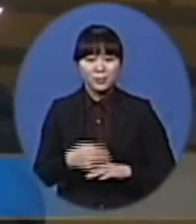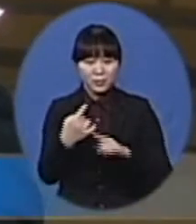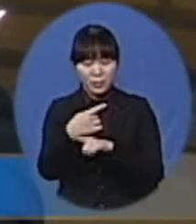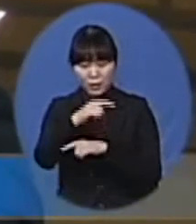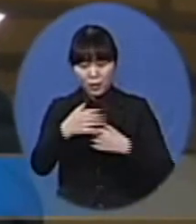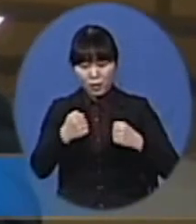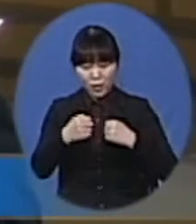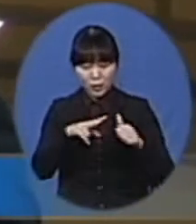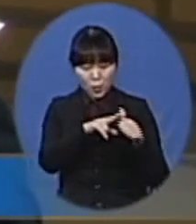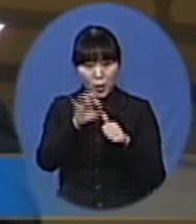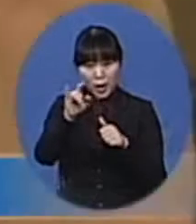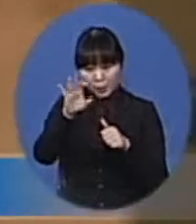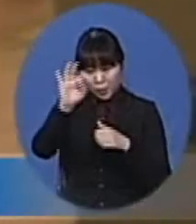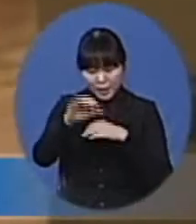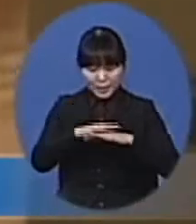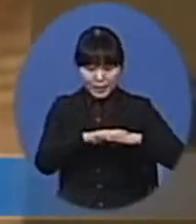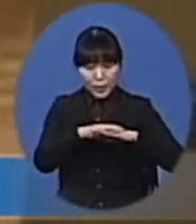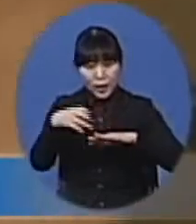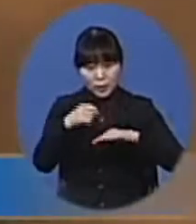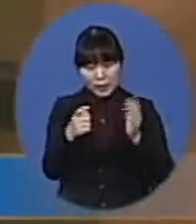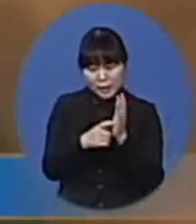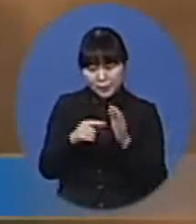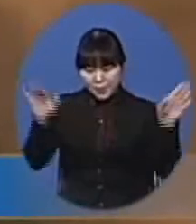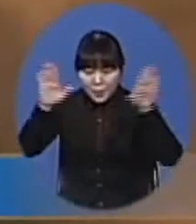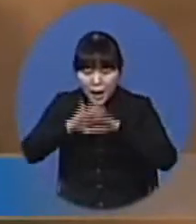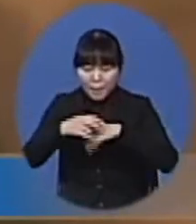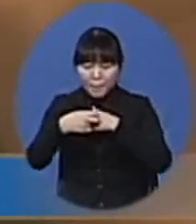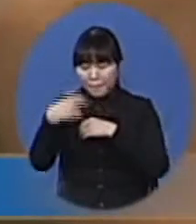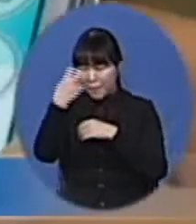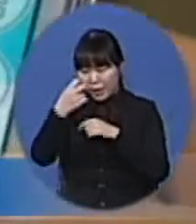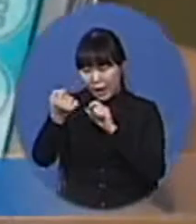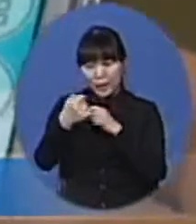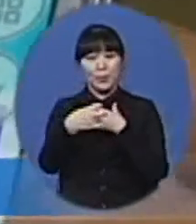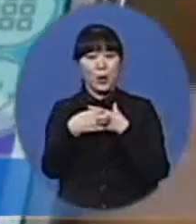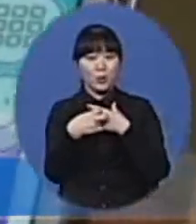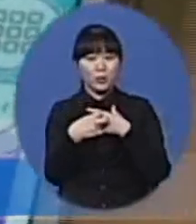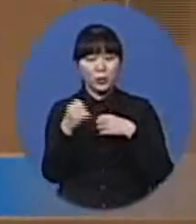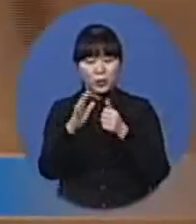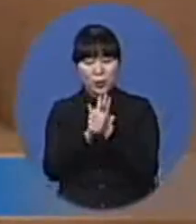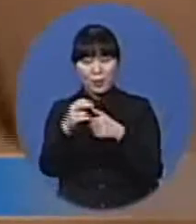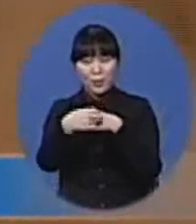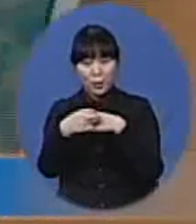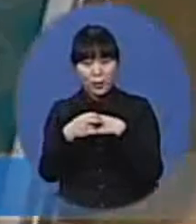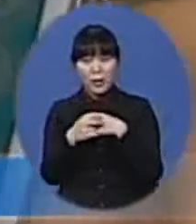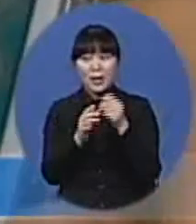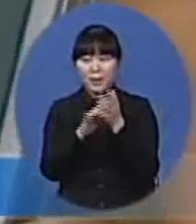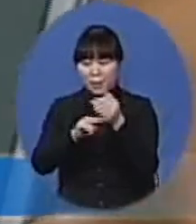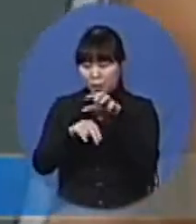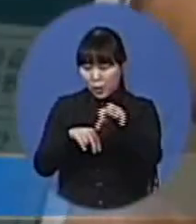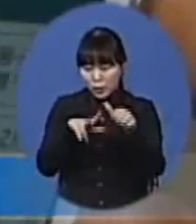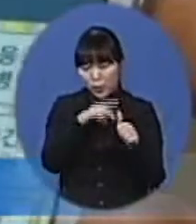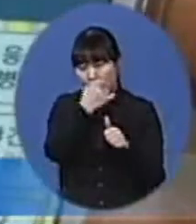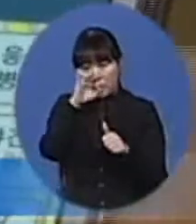개편된 건강정보 앱은 지도를 기반으로 응급, 야간 진료를 하는 가까운 병원, 요양병원, 약국 정보를 확인할 수